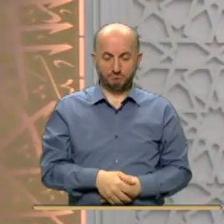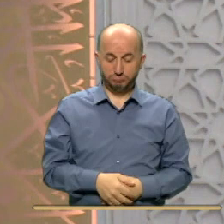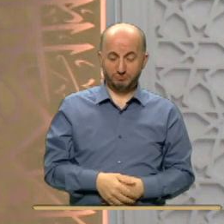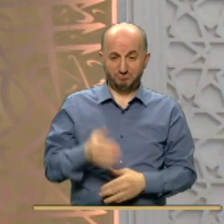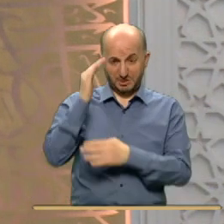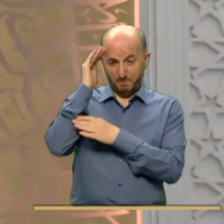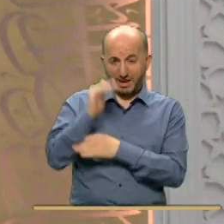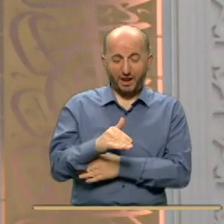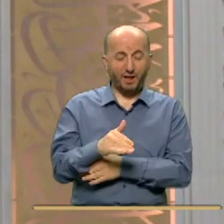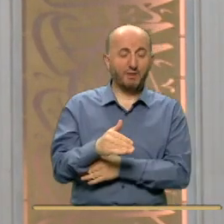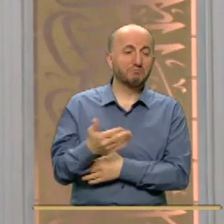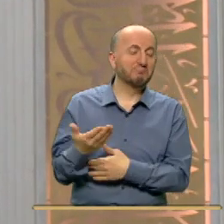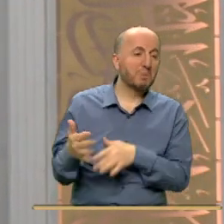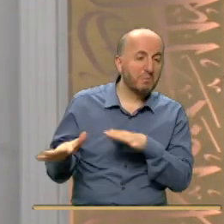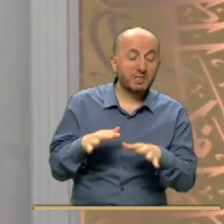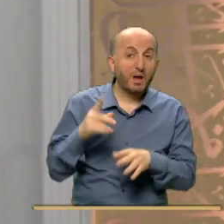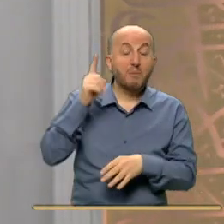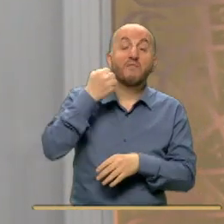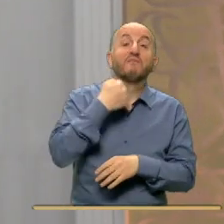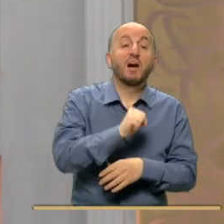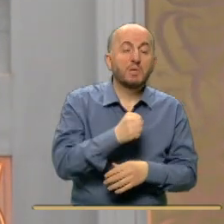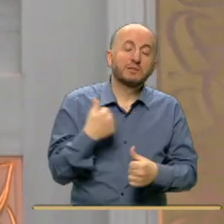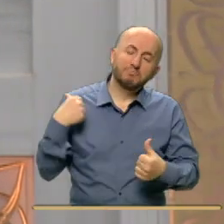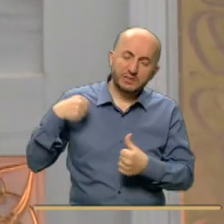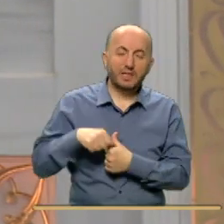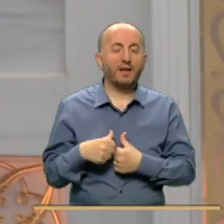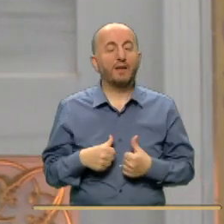Bir musibet Rabbim vermesin, yaşatmasın bir daha.